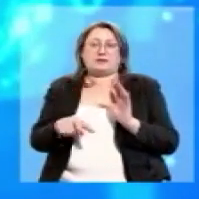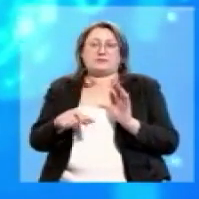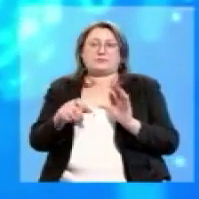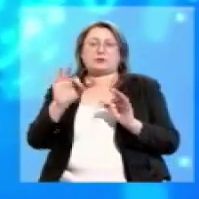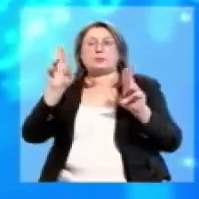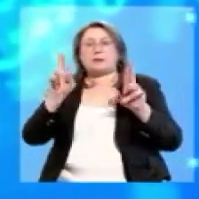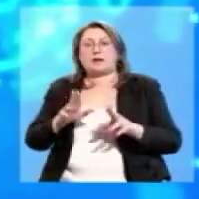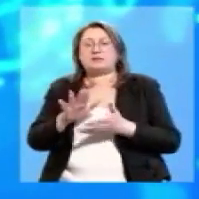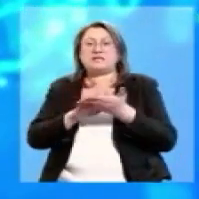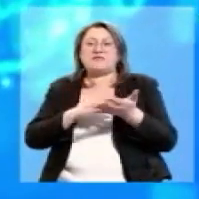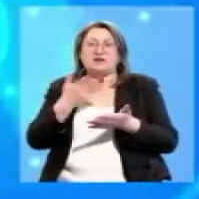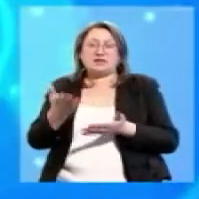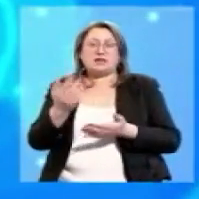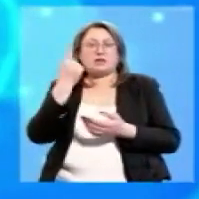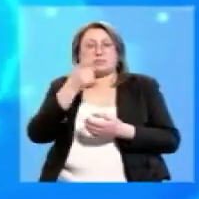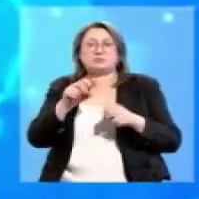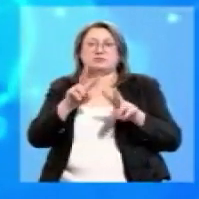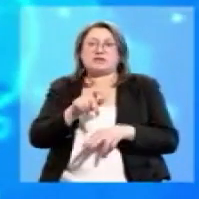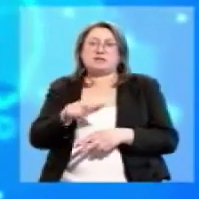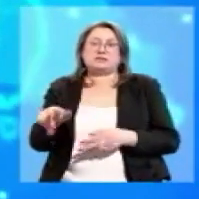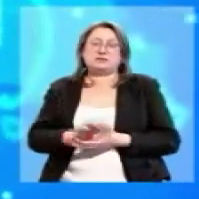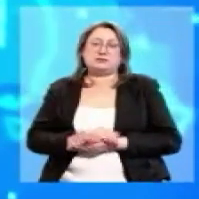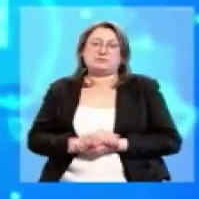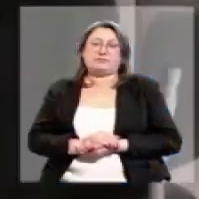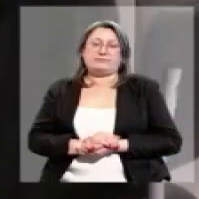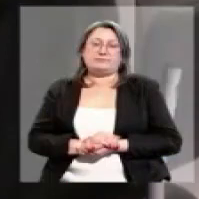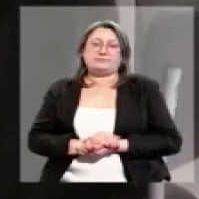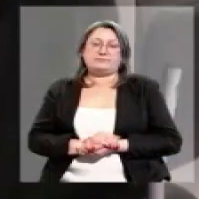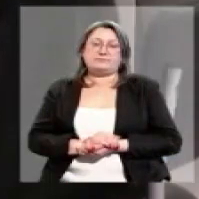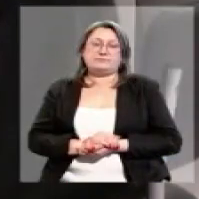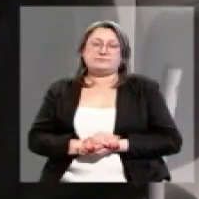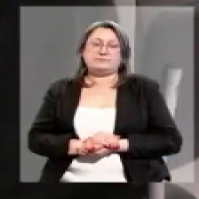О правилах подачи заявления напомнили специалисты.